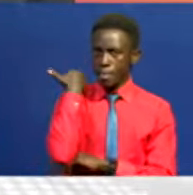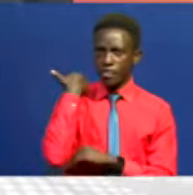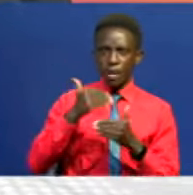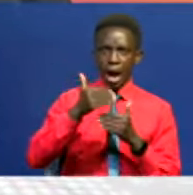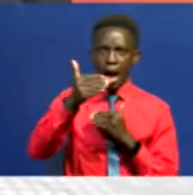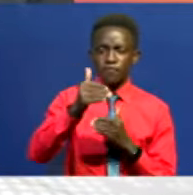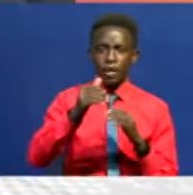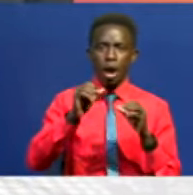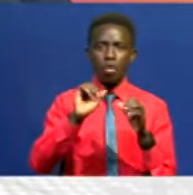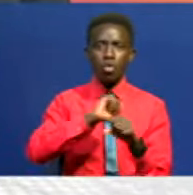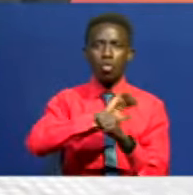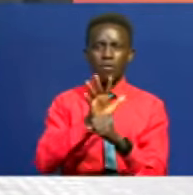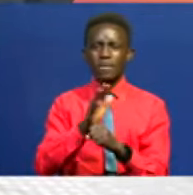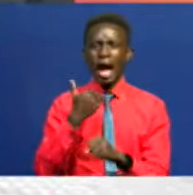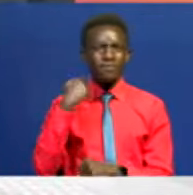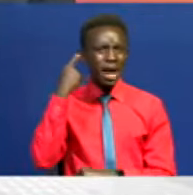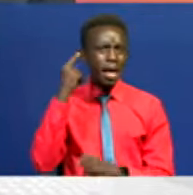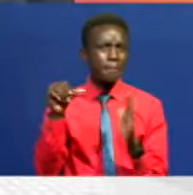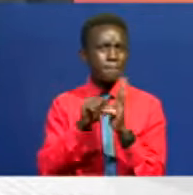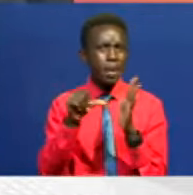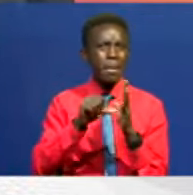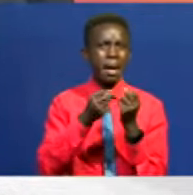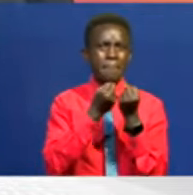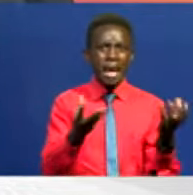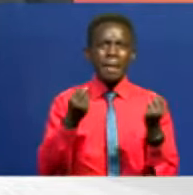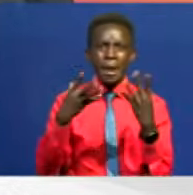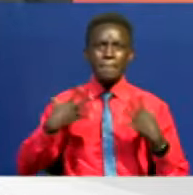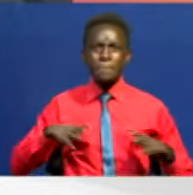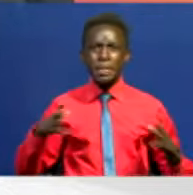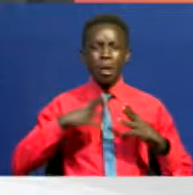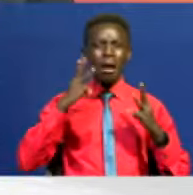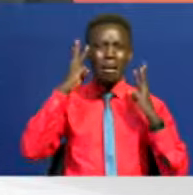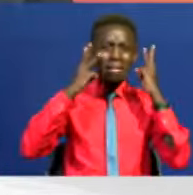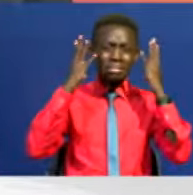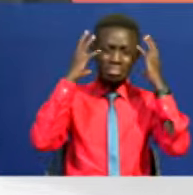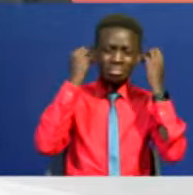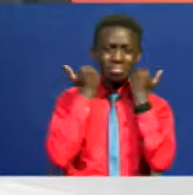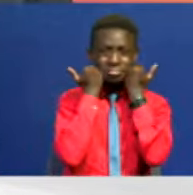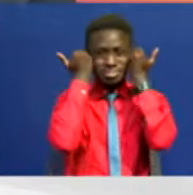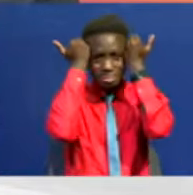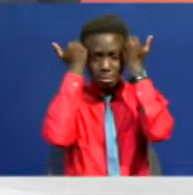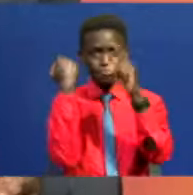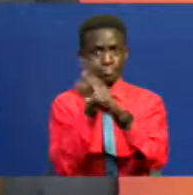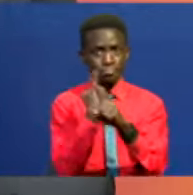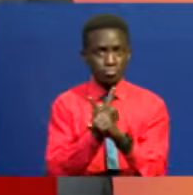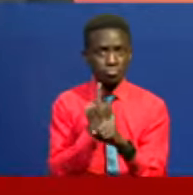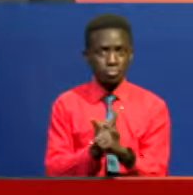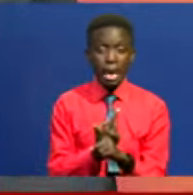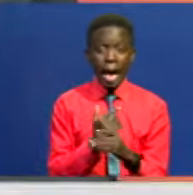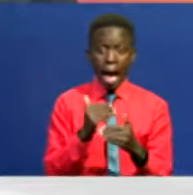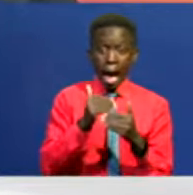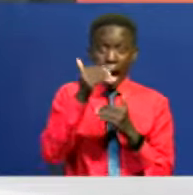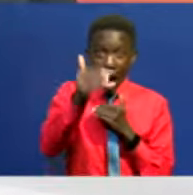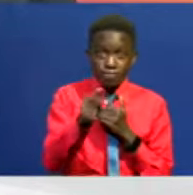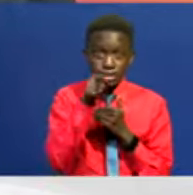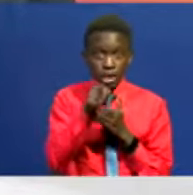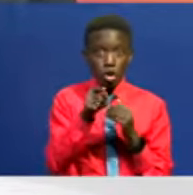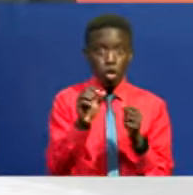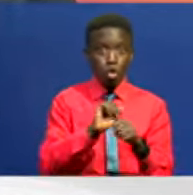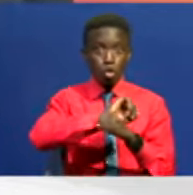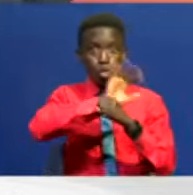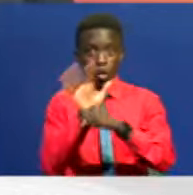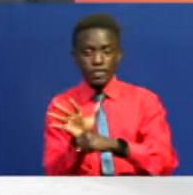mingi ama visa vingi vya watu kushikwa na msongo wa mawazo. Kwa hivyo, baada ya COVID, kozi